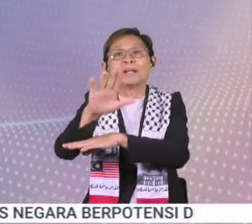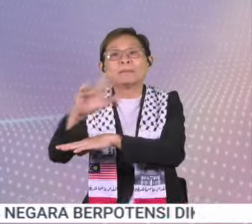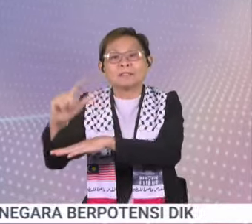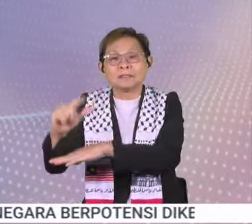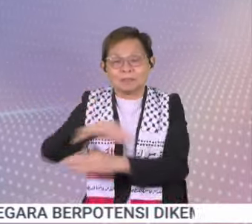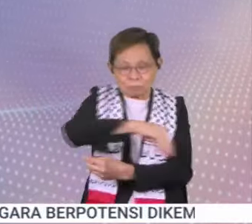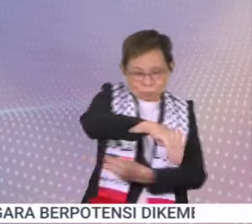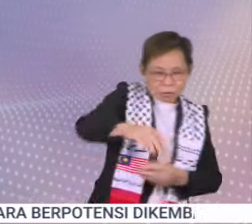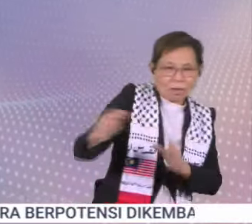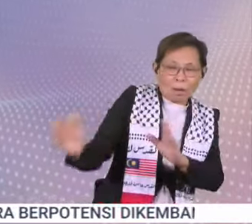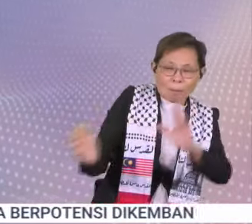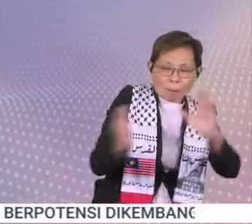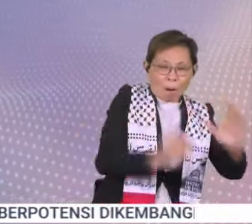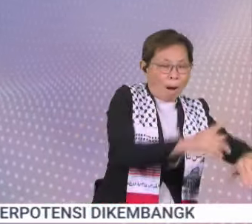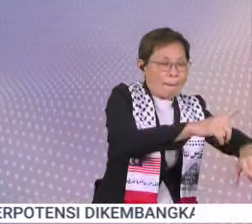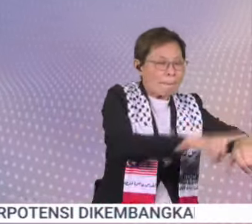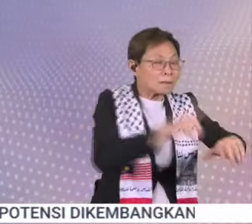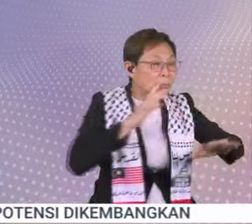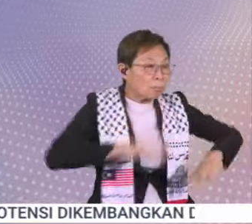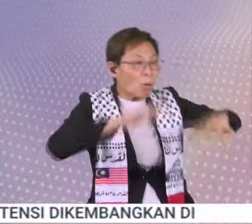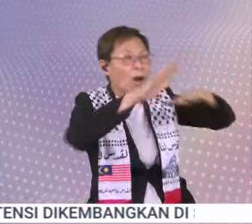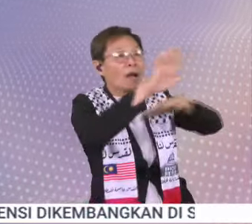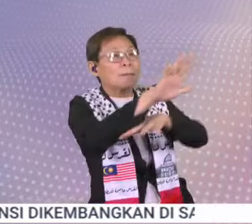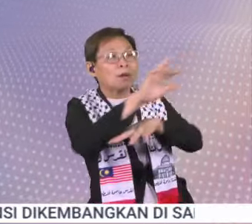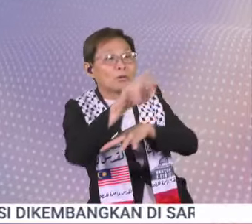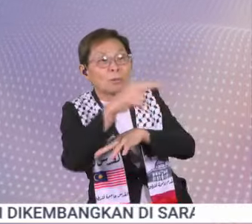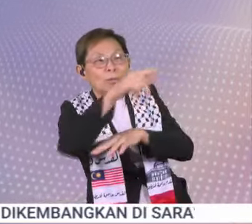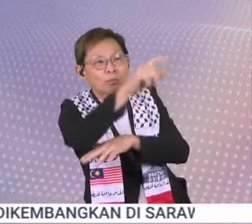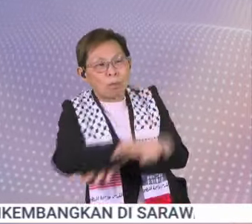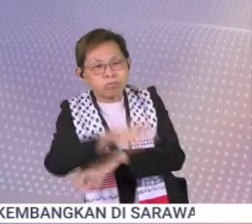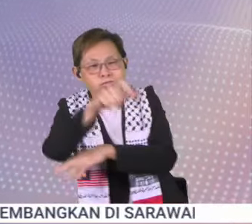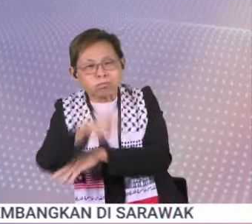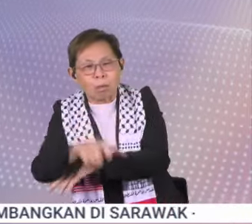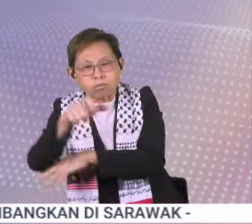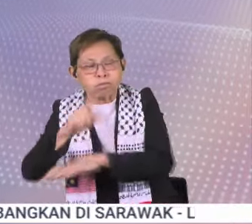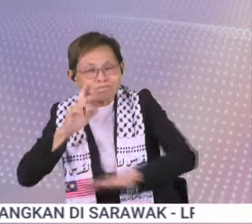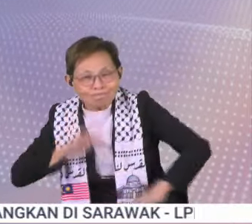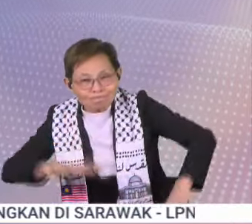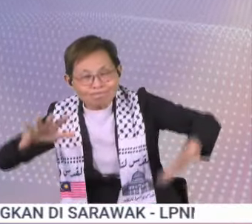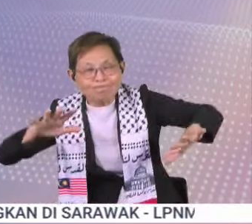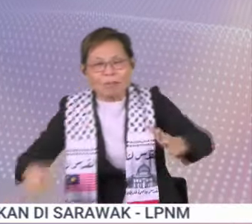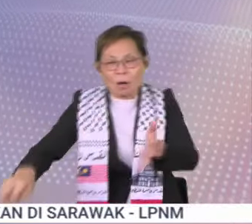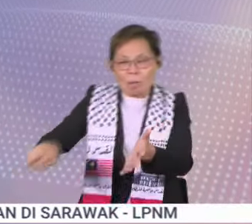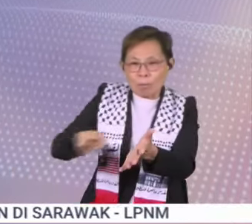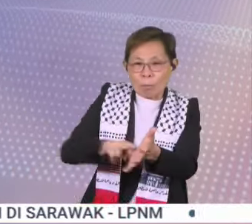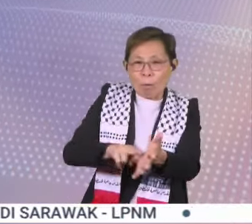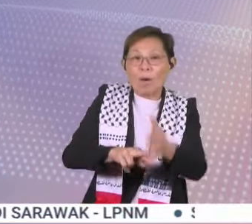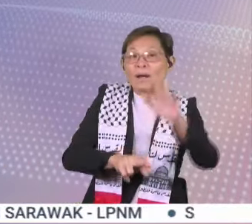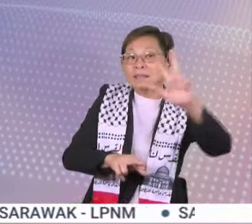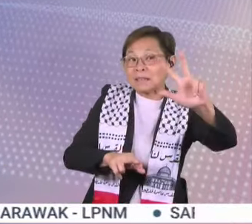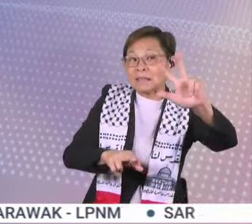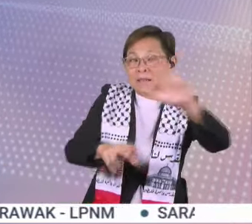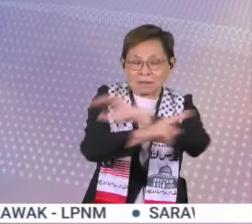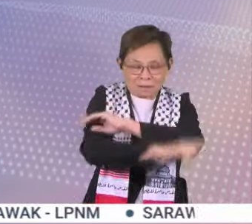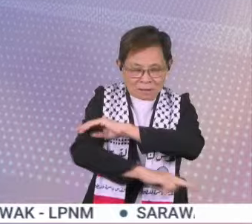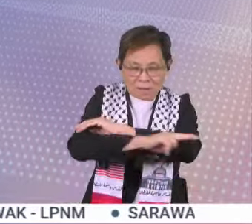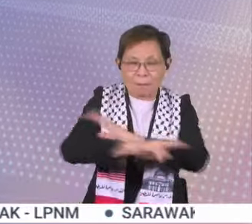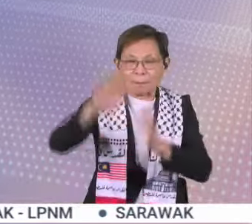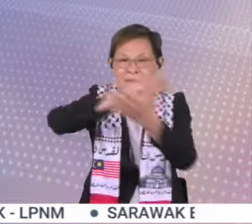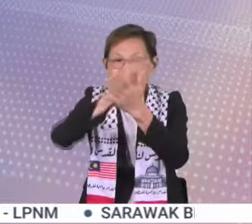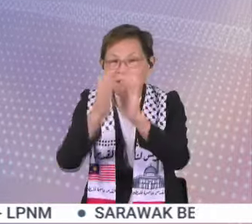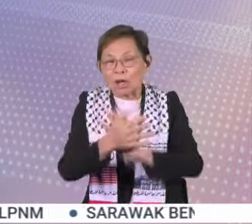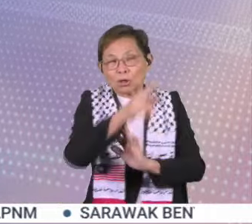beralih ke situasi semasa banjir lebih 5000 penduduk terjejas banjir dicatatkan di tiga Negeri mereka